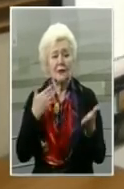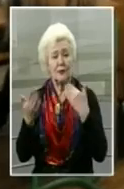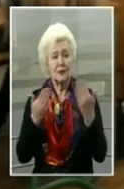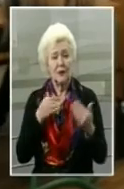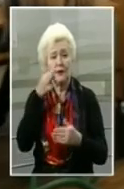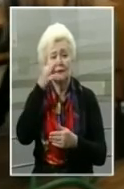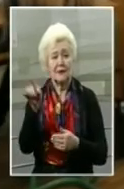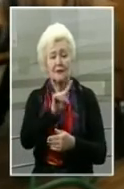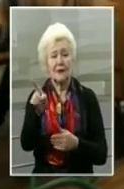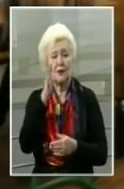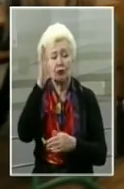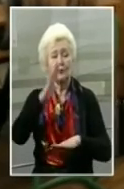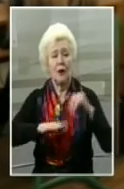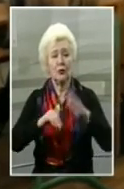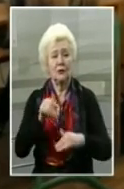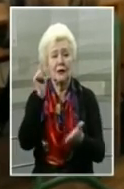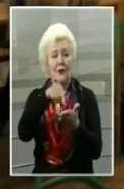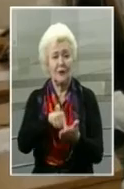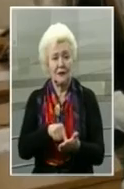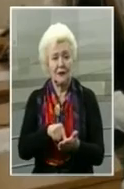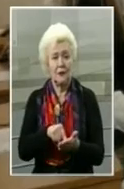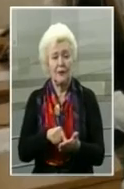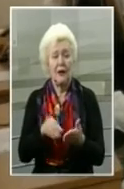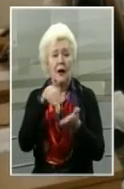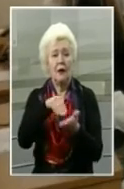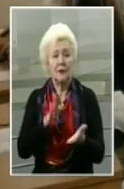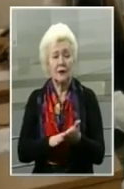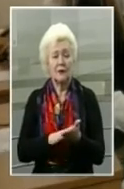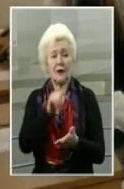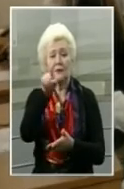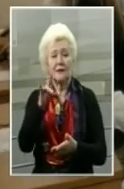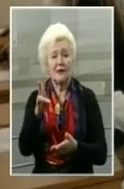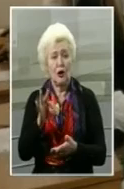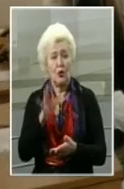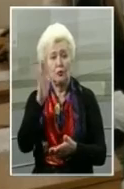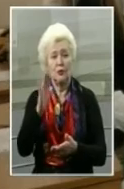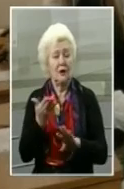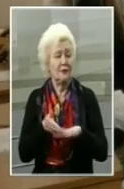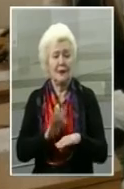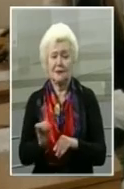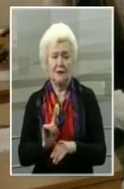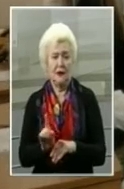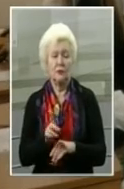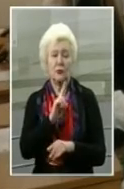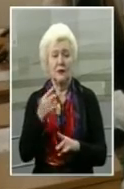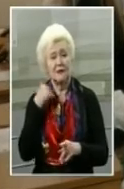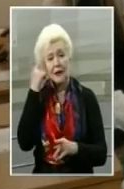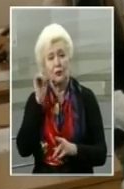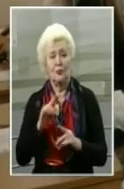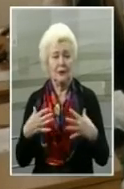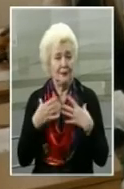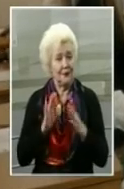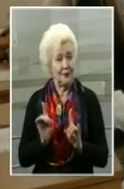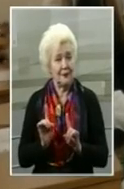спілкувалися, сказали, що з майбутнім фахом визначились. Реєстрація до ЗНО була дуже нескладною, як це гадалося.